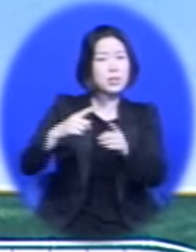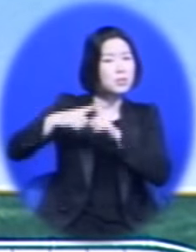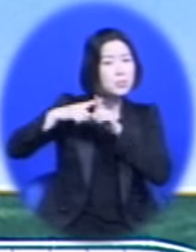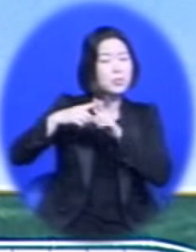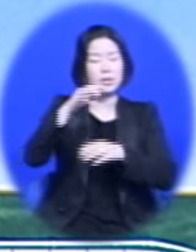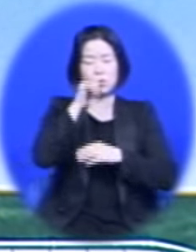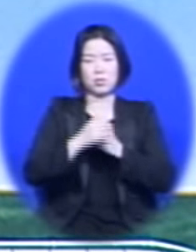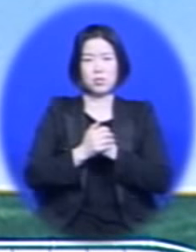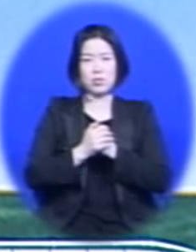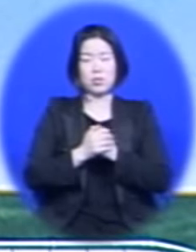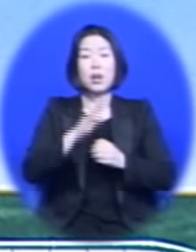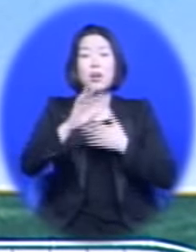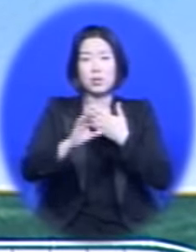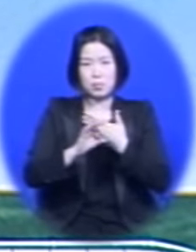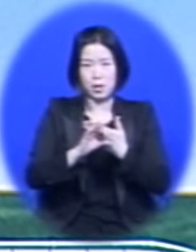그러면